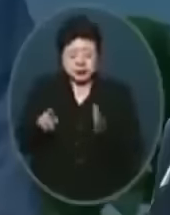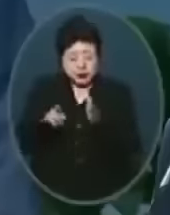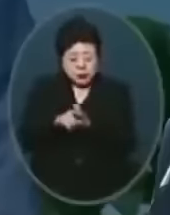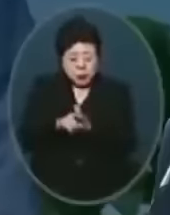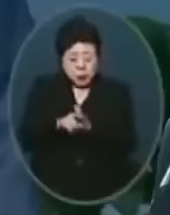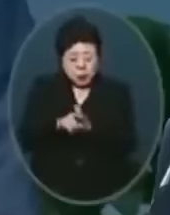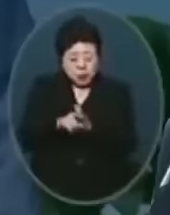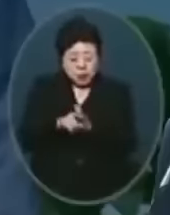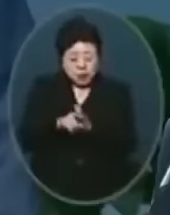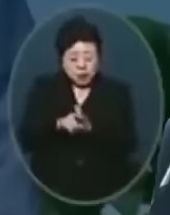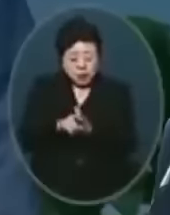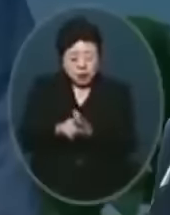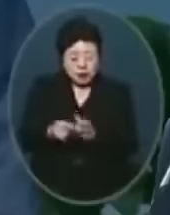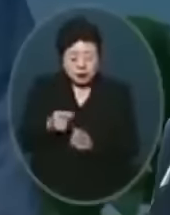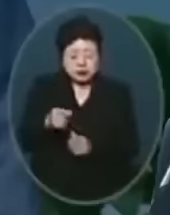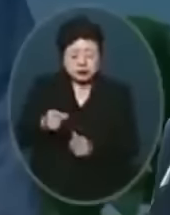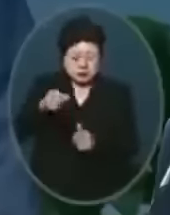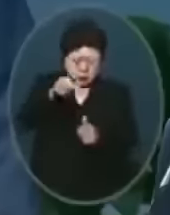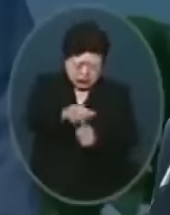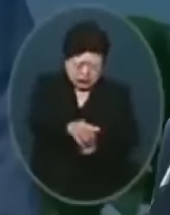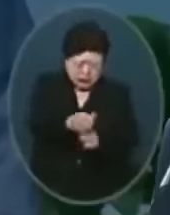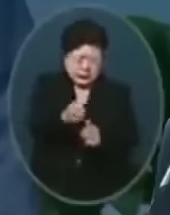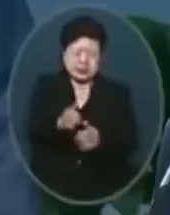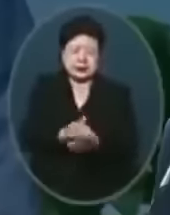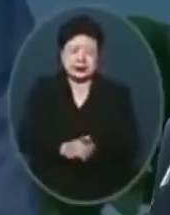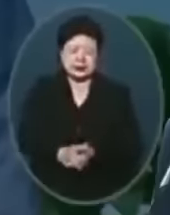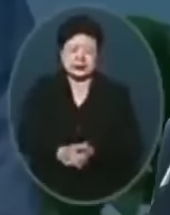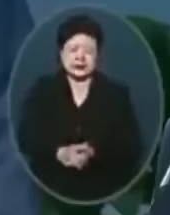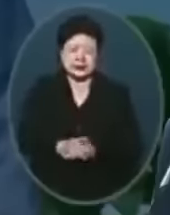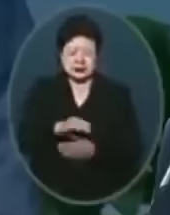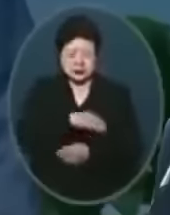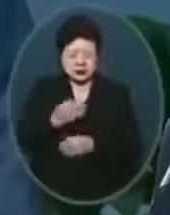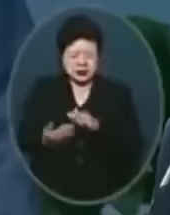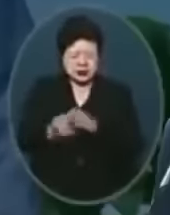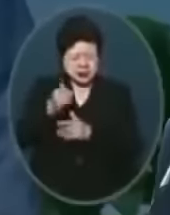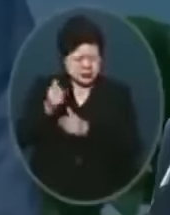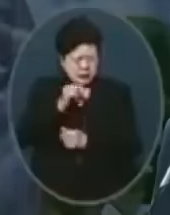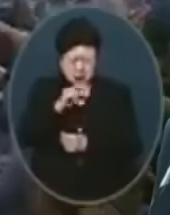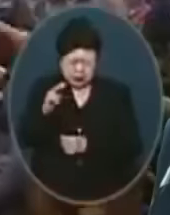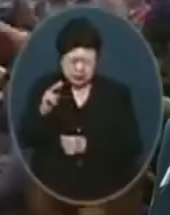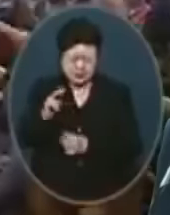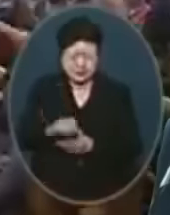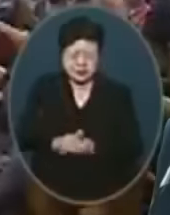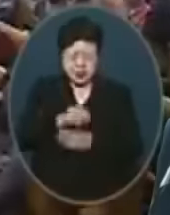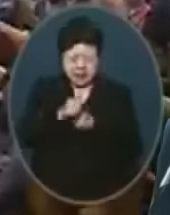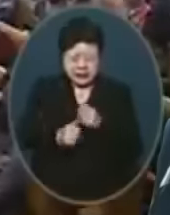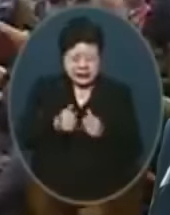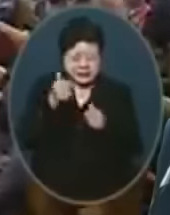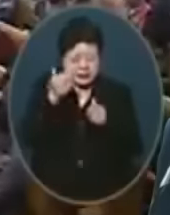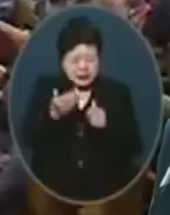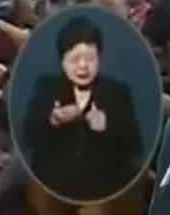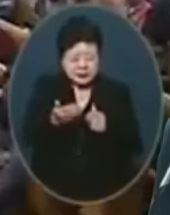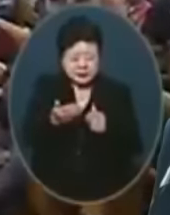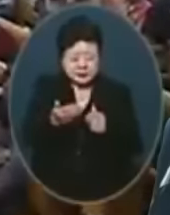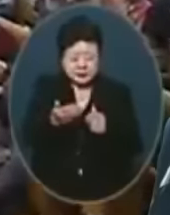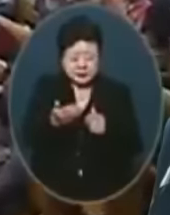믿음으로 내려놓으십시오. 전능하신 아버지 하나님, 하나님께서